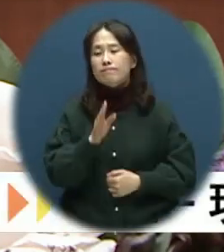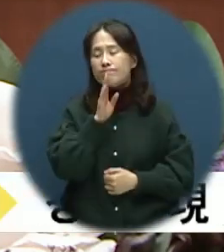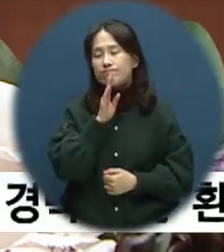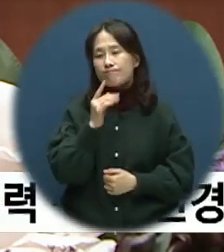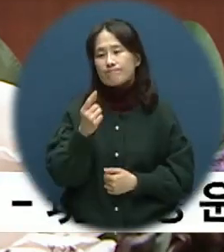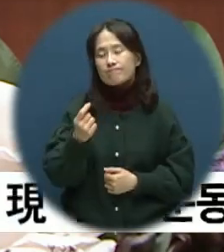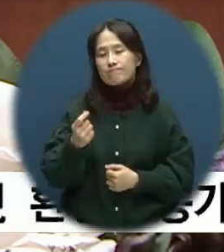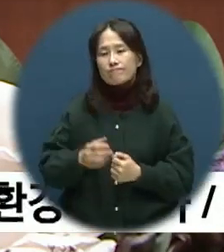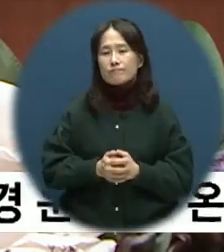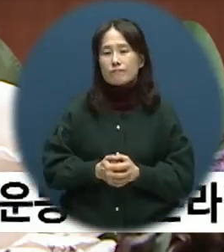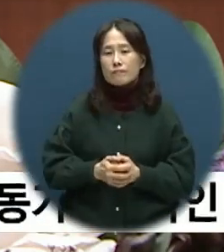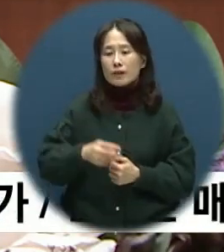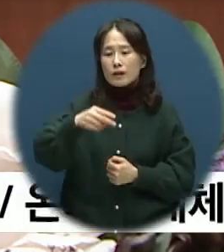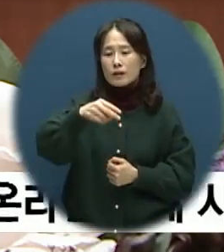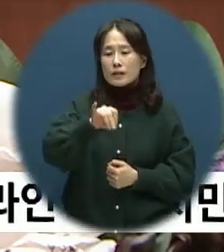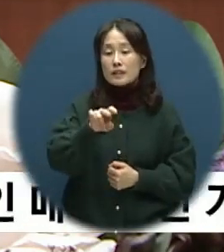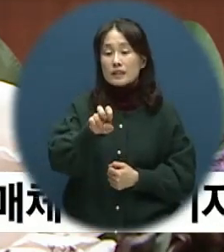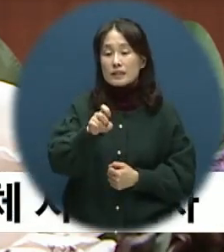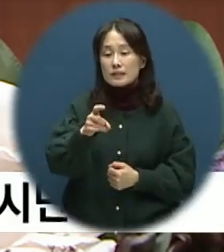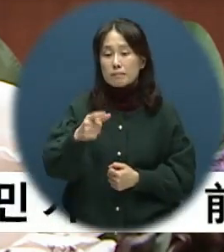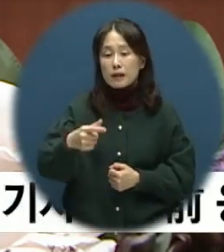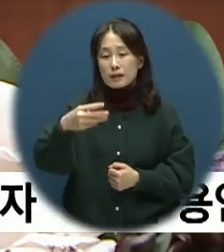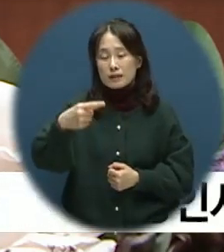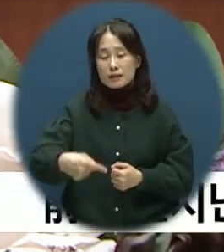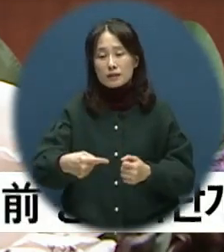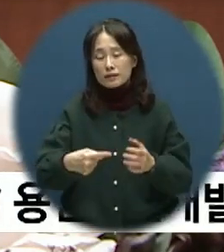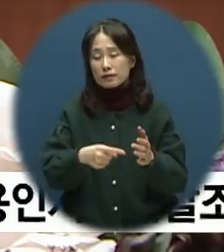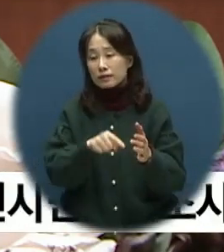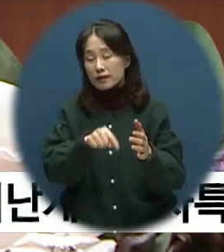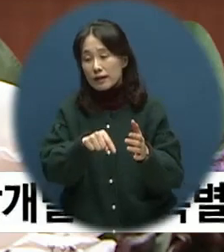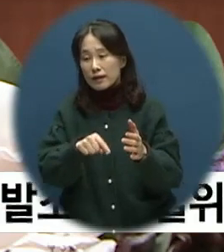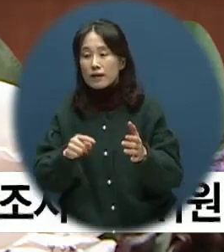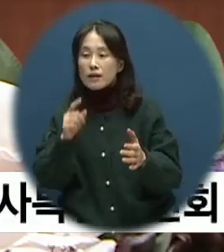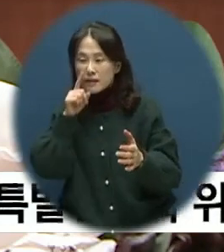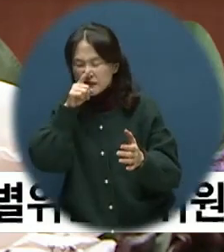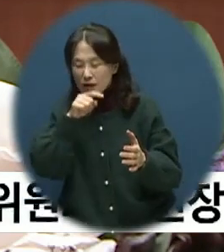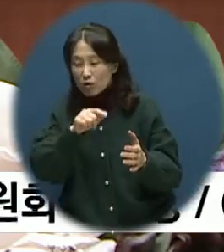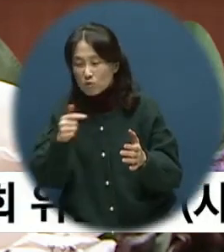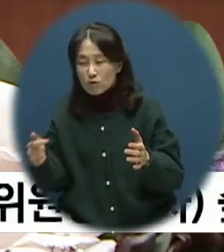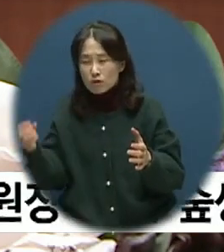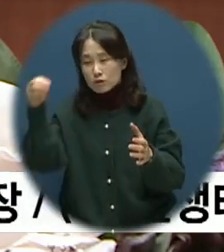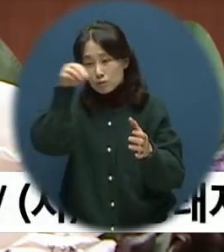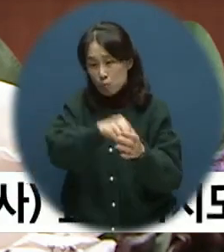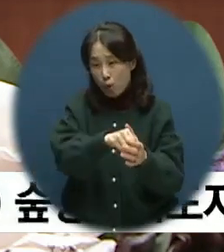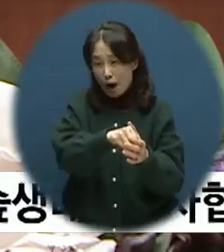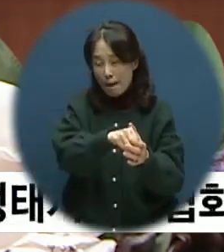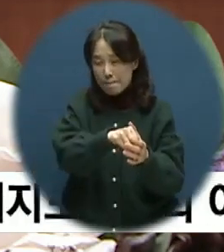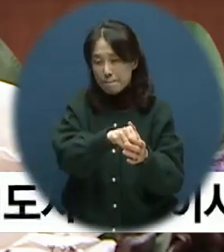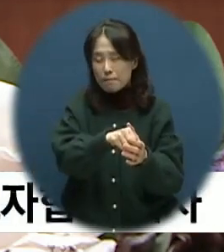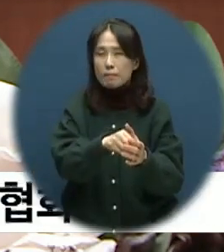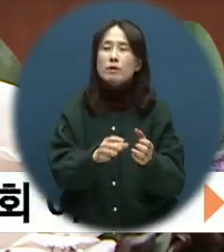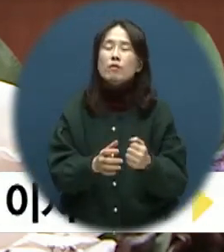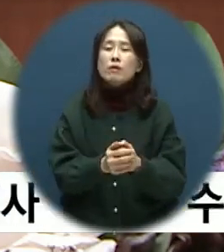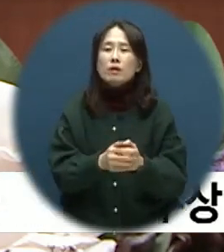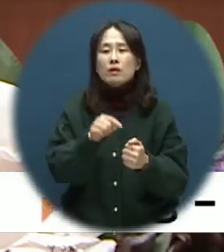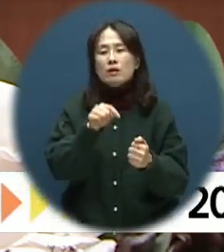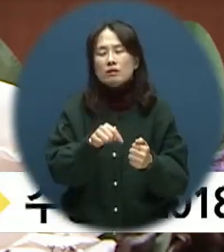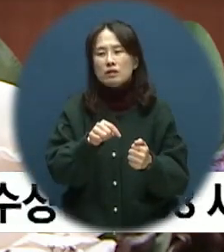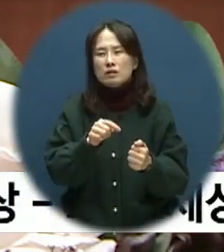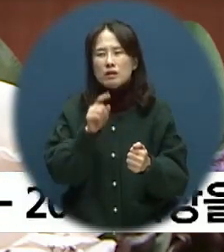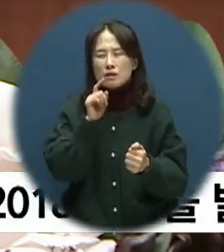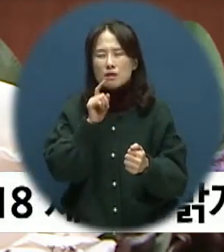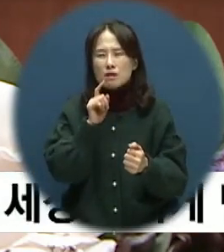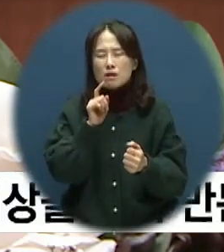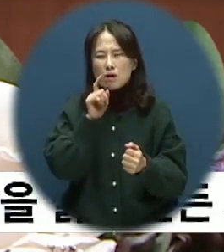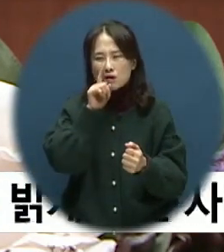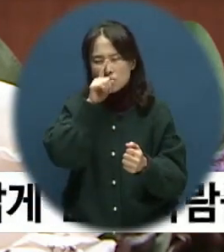고온이어도 그 유해성이 다 사라지는 게 아니거든요. 질량 보존의 법칙에 의해서 굴뚝으로 나가든지 아니면